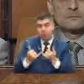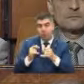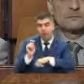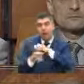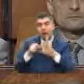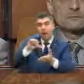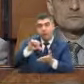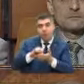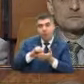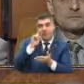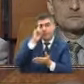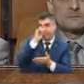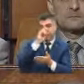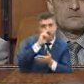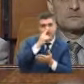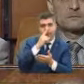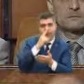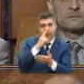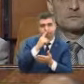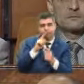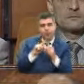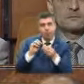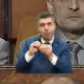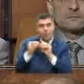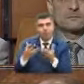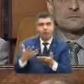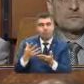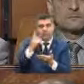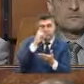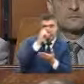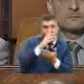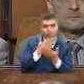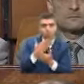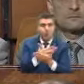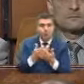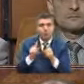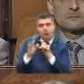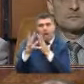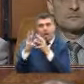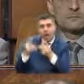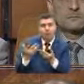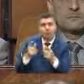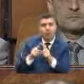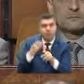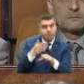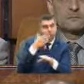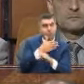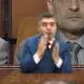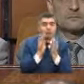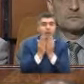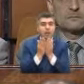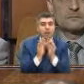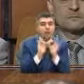تيعاني وتيعاني كثير، وخاصة هذه الأرقام اللي أعطيتونا ديال هذا المدرسي هي أرقام مازال